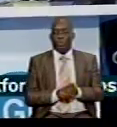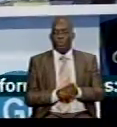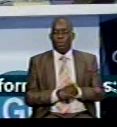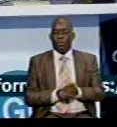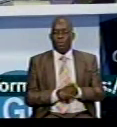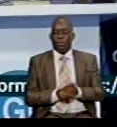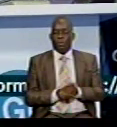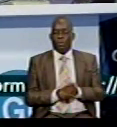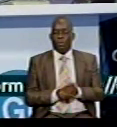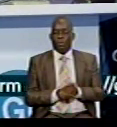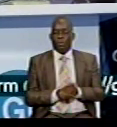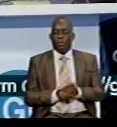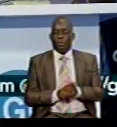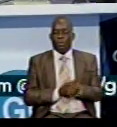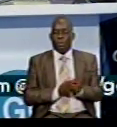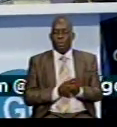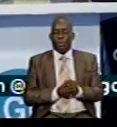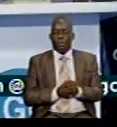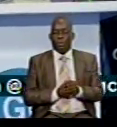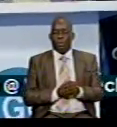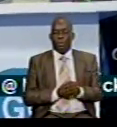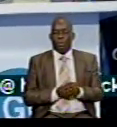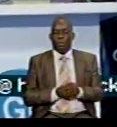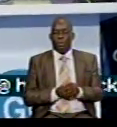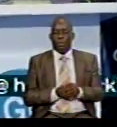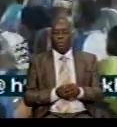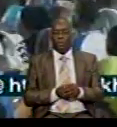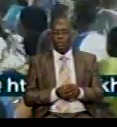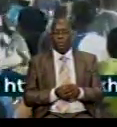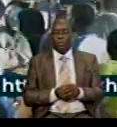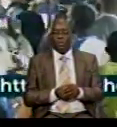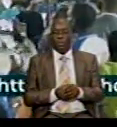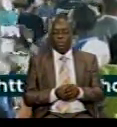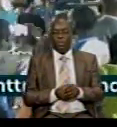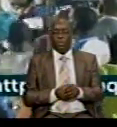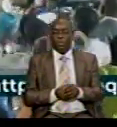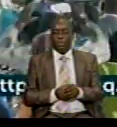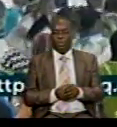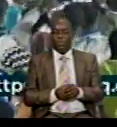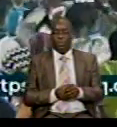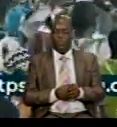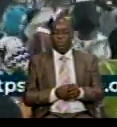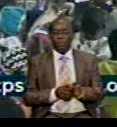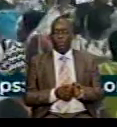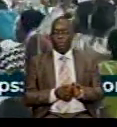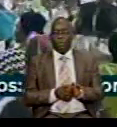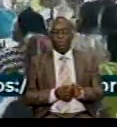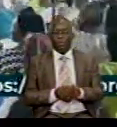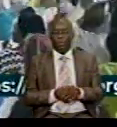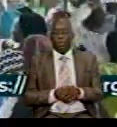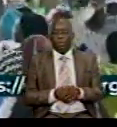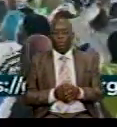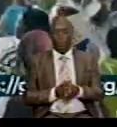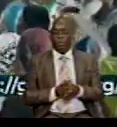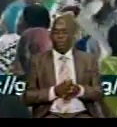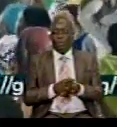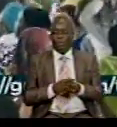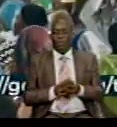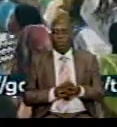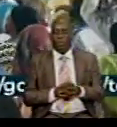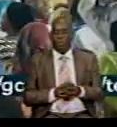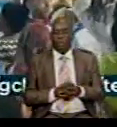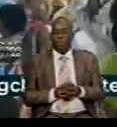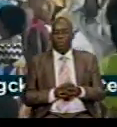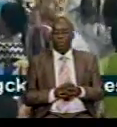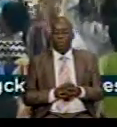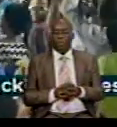Il dit que avant, quand il est arrivé ici, il avait beaucoup de défis et de problèmes spirituels et il avait beaucoup de difficultés